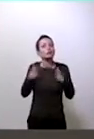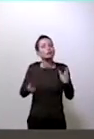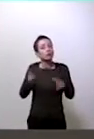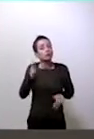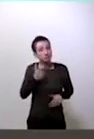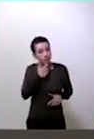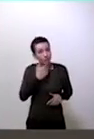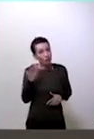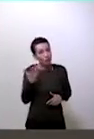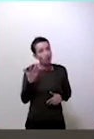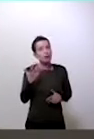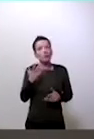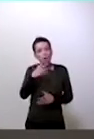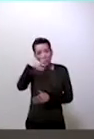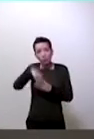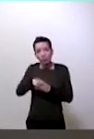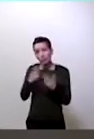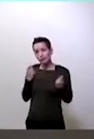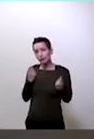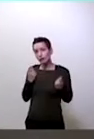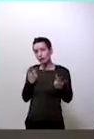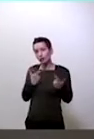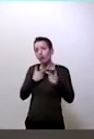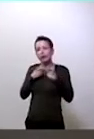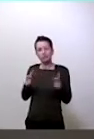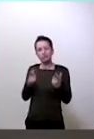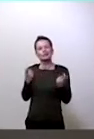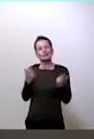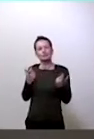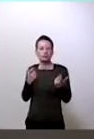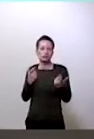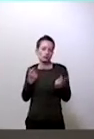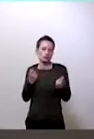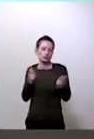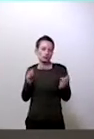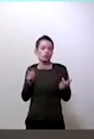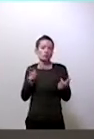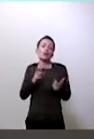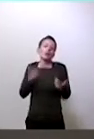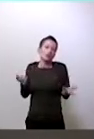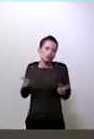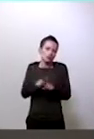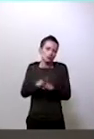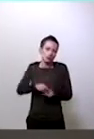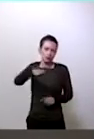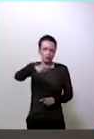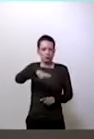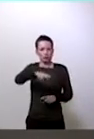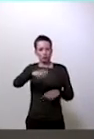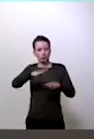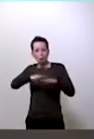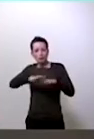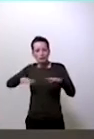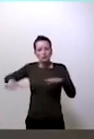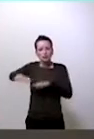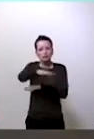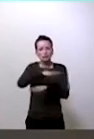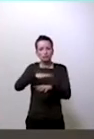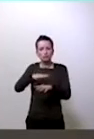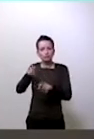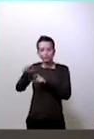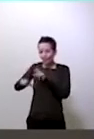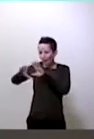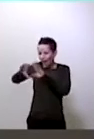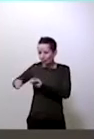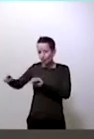accessible, notamment financièrement. Et enfin, c'est un urbanisme et des logements qui donnent envie, qui associent les Bordelaises et les Bordelais à